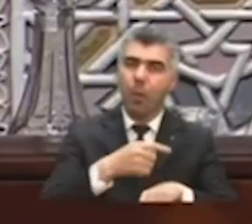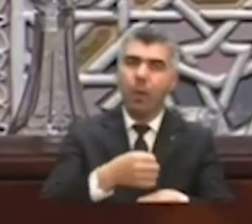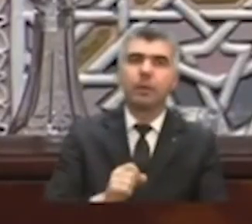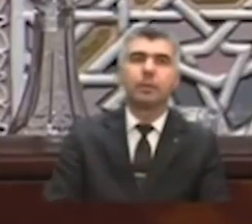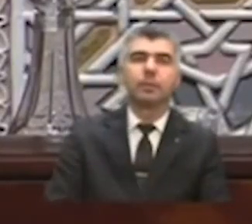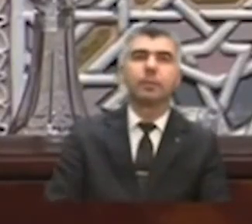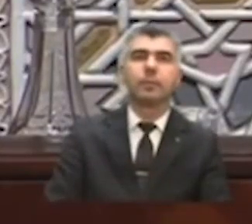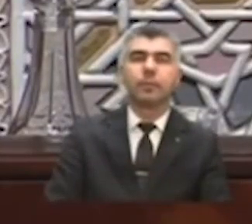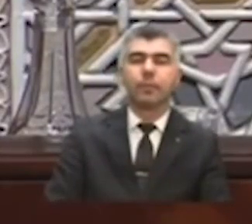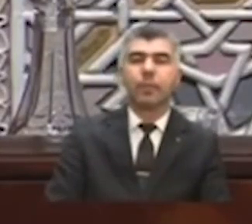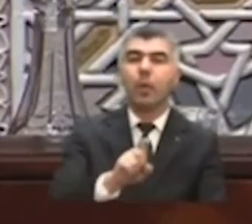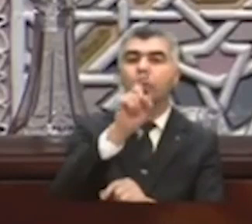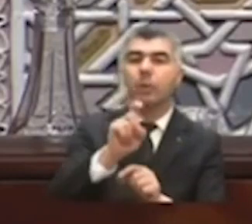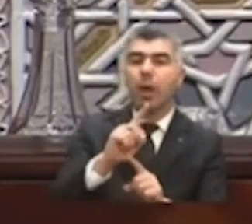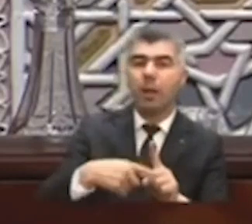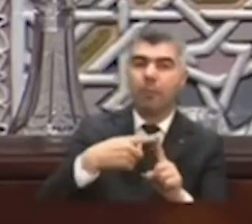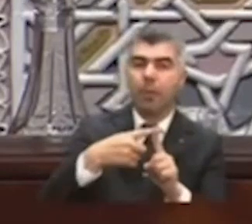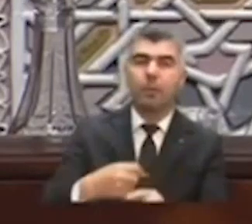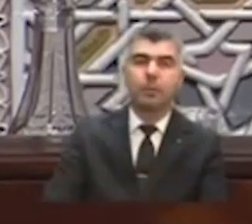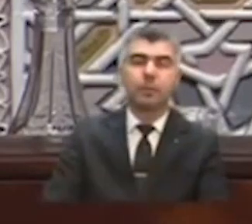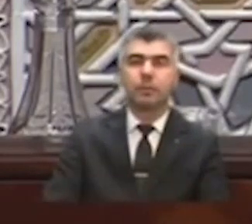المحترمه. هل من تعقيب اضافي؟